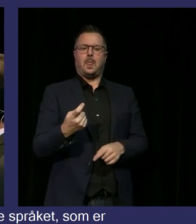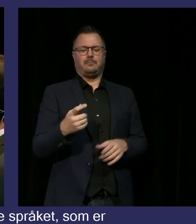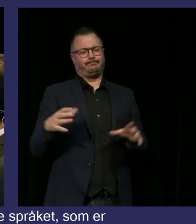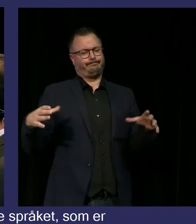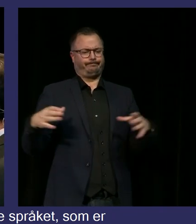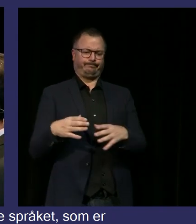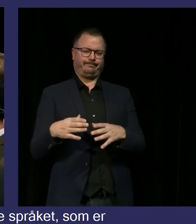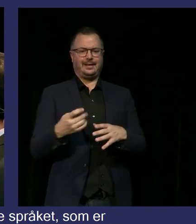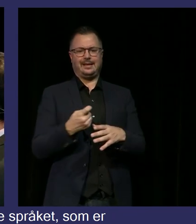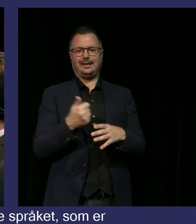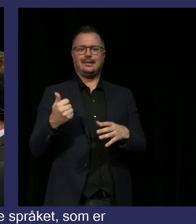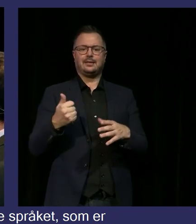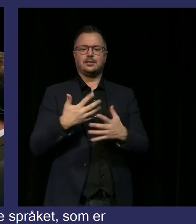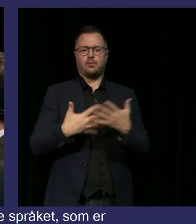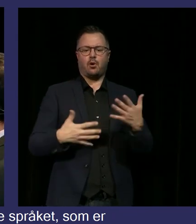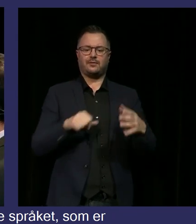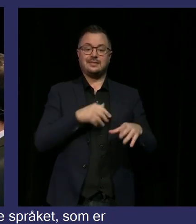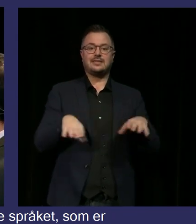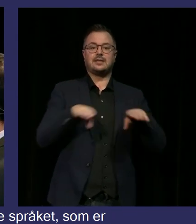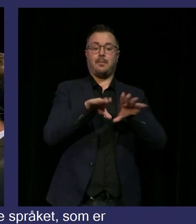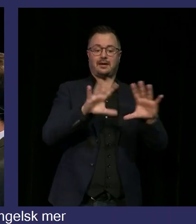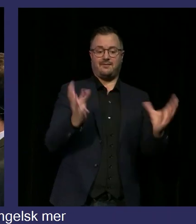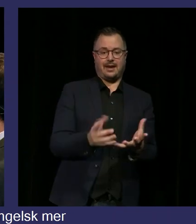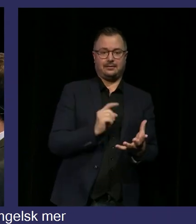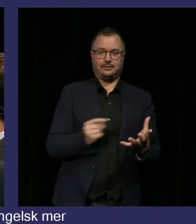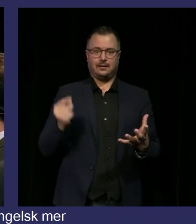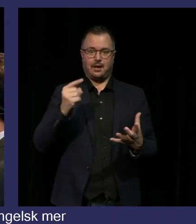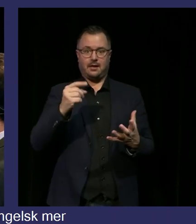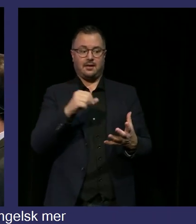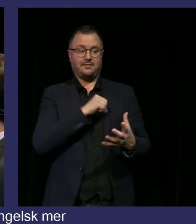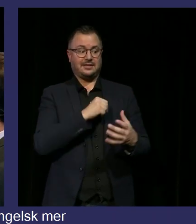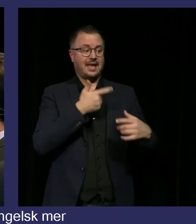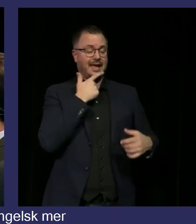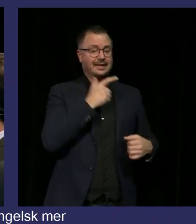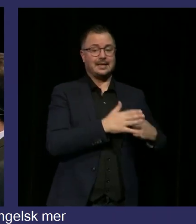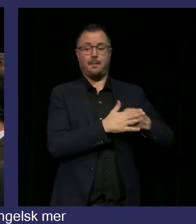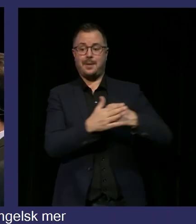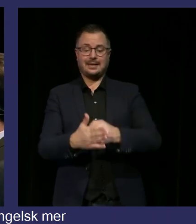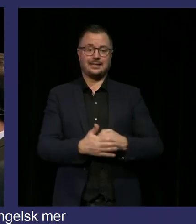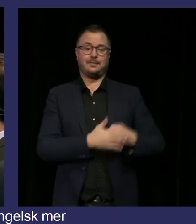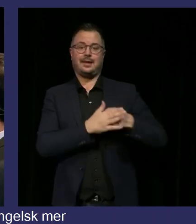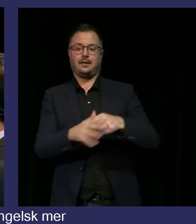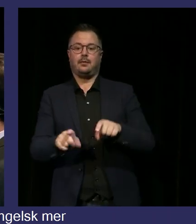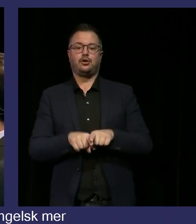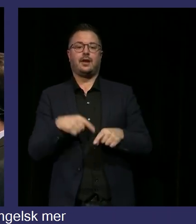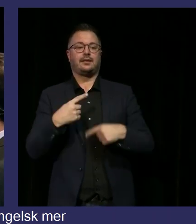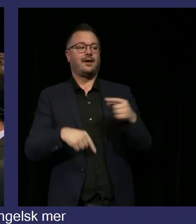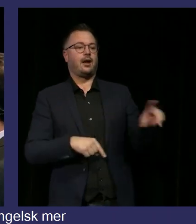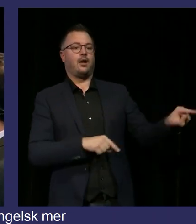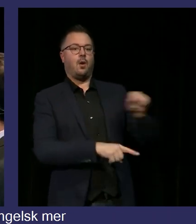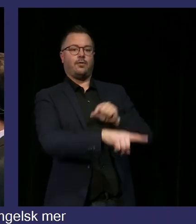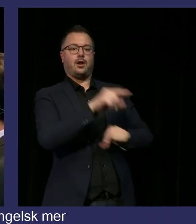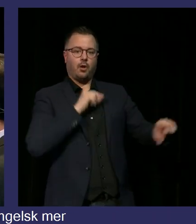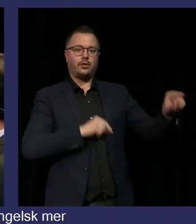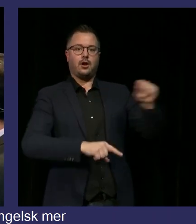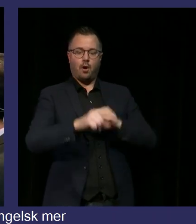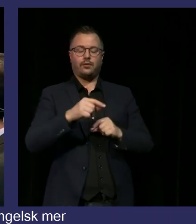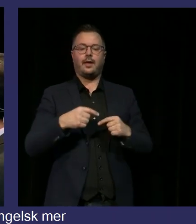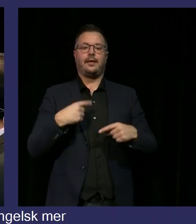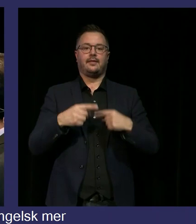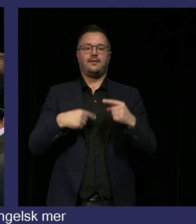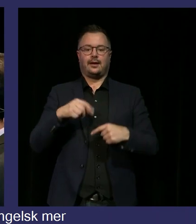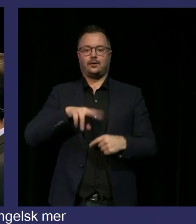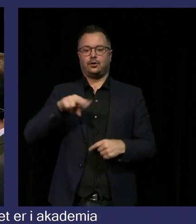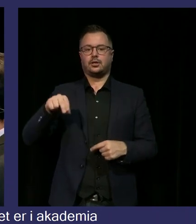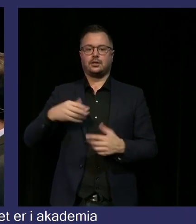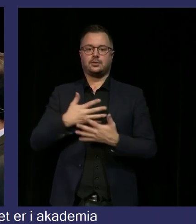i verdenssammenheng, at med vedvarende press fra engelsk, så vil vi bruke engelsk mer og mer, og det vil ta over for det